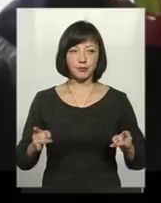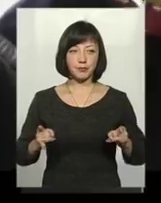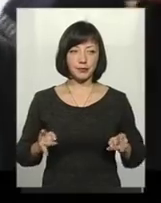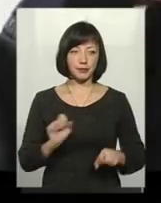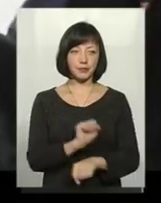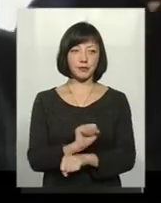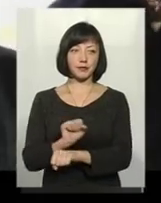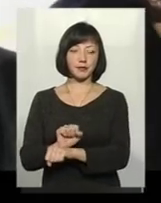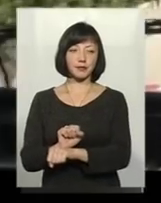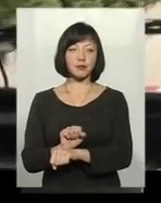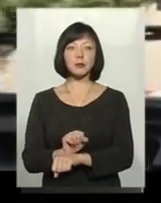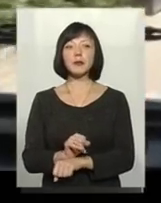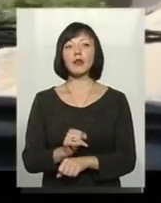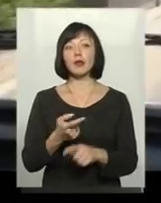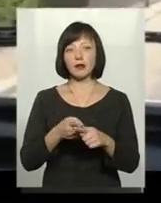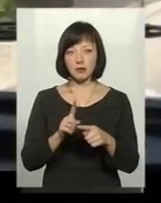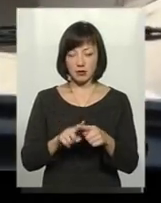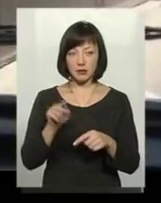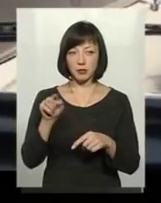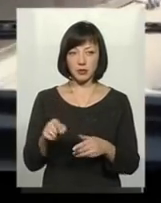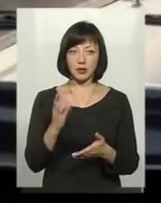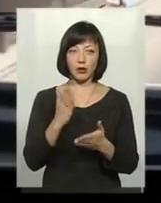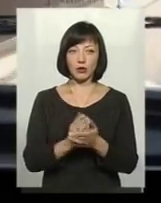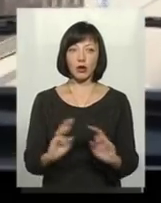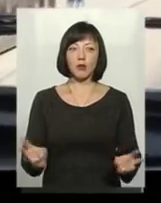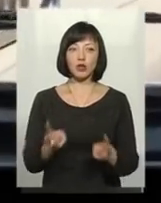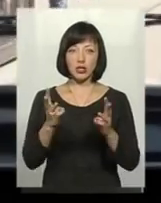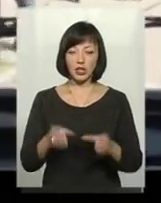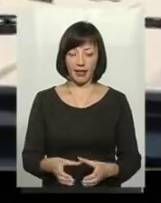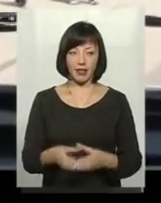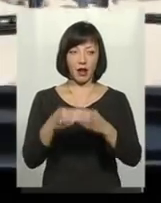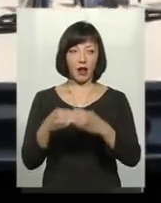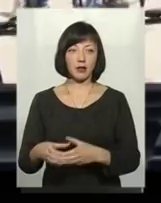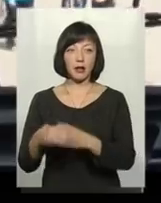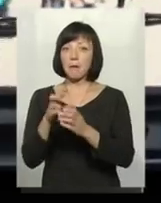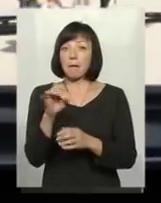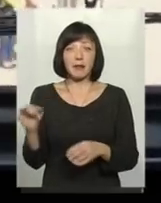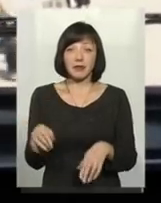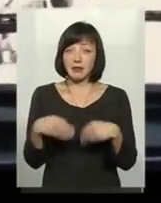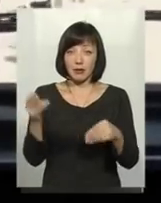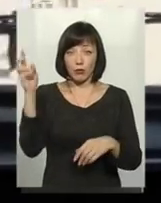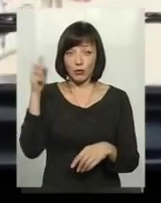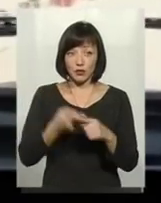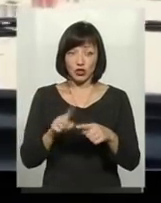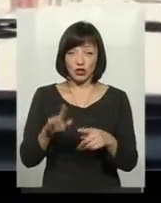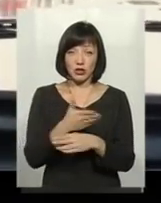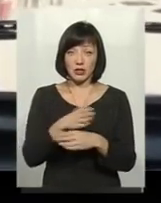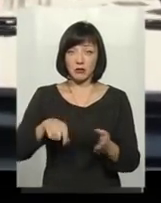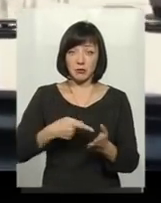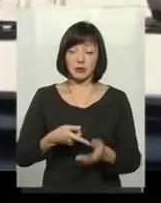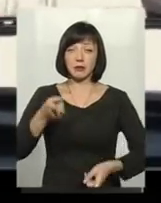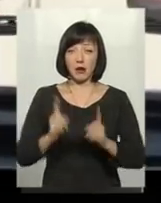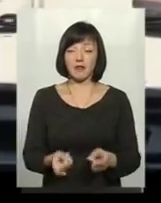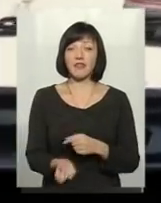припаркованими автомобілями, під якими, до слова, знаходяться пожежні гідранти. Якби, не доведи Господь, у цій частині міста і справді